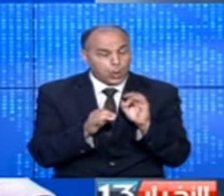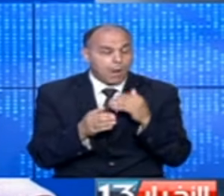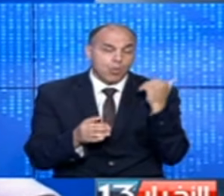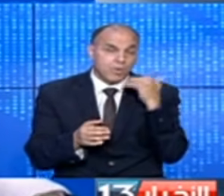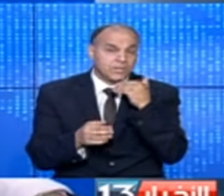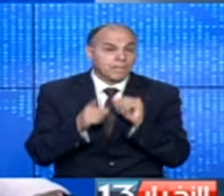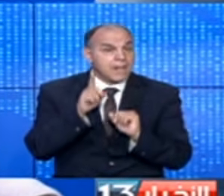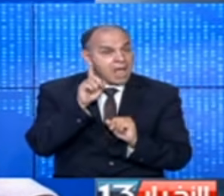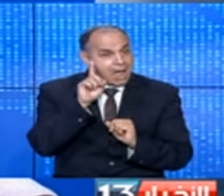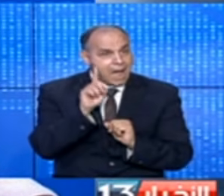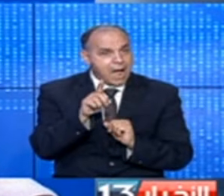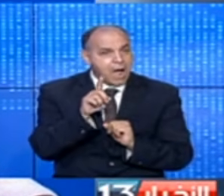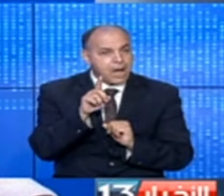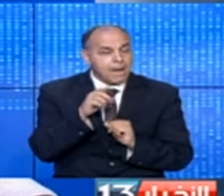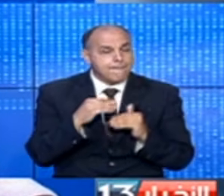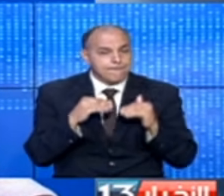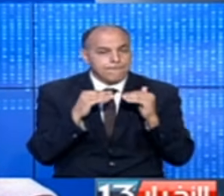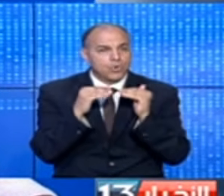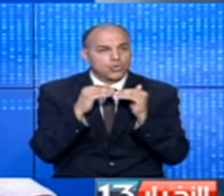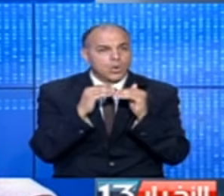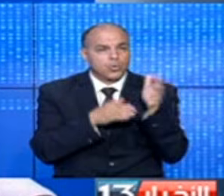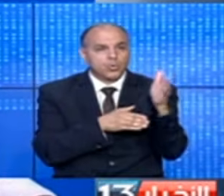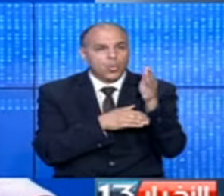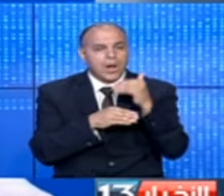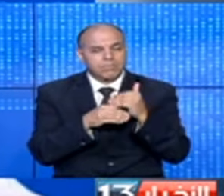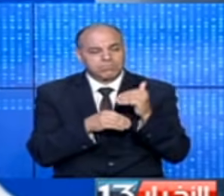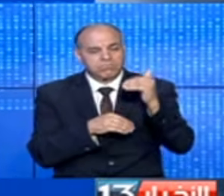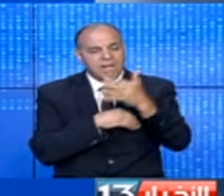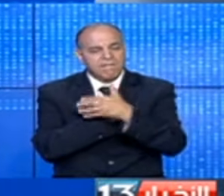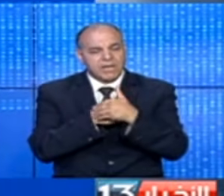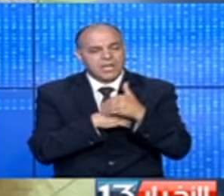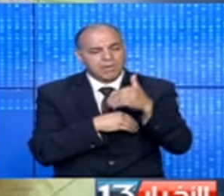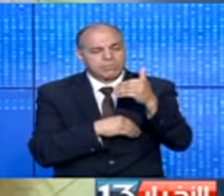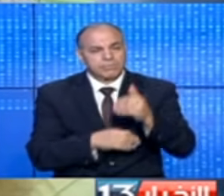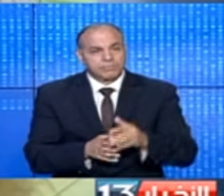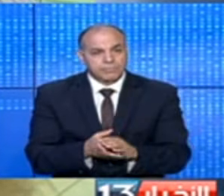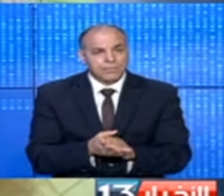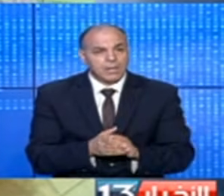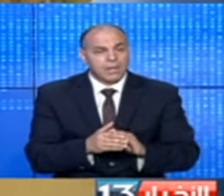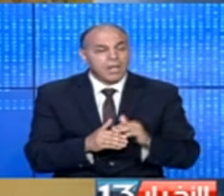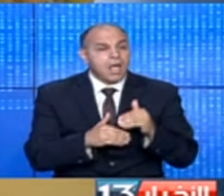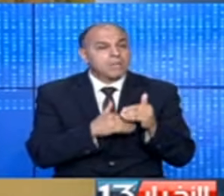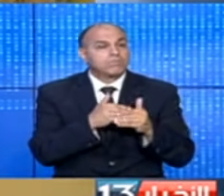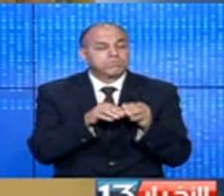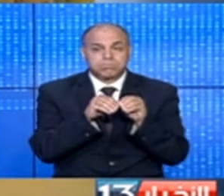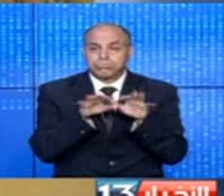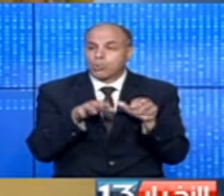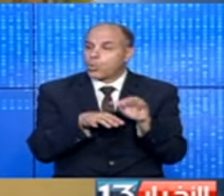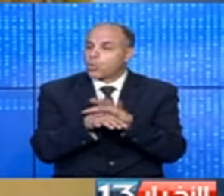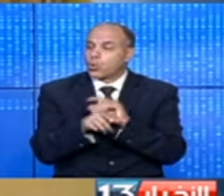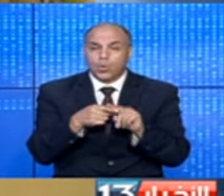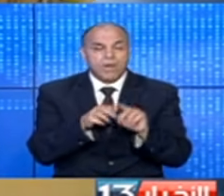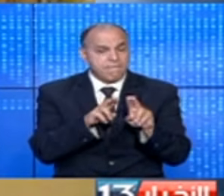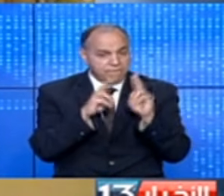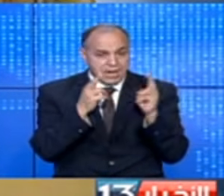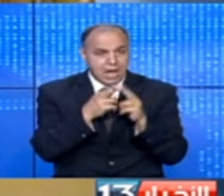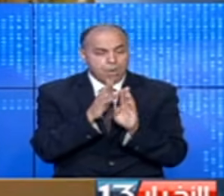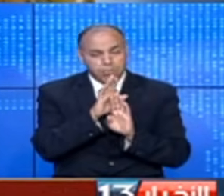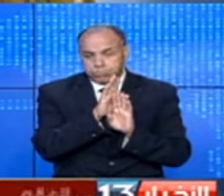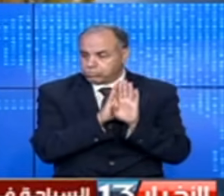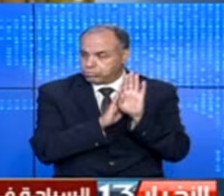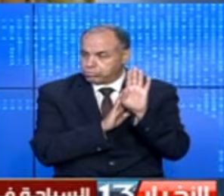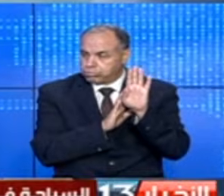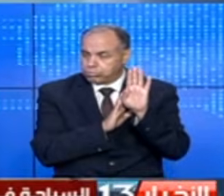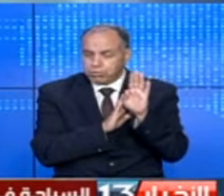مباشر خاصة على مستوى الدول النامية. مع تواصل انتشار جائحة كورونا في العالم وارتفاع